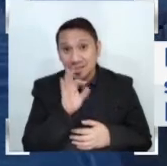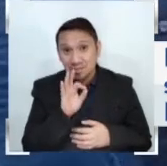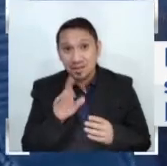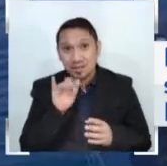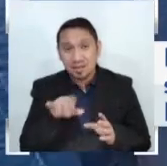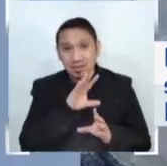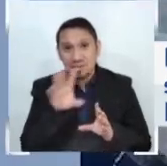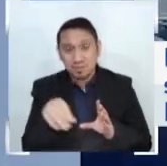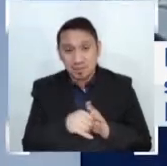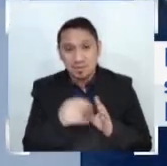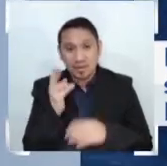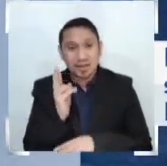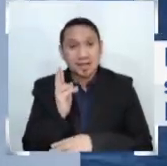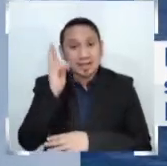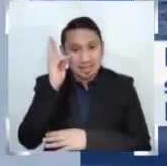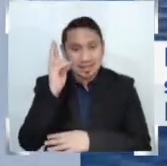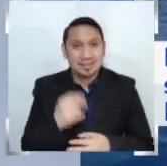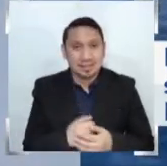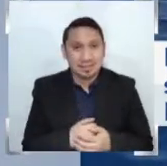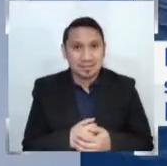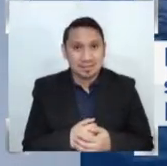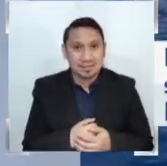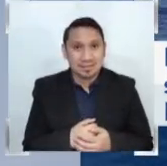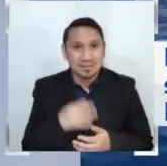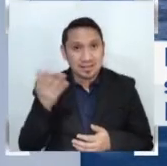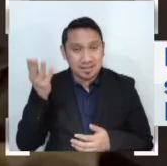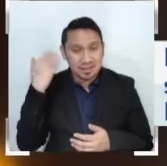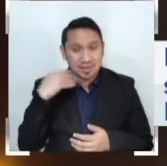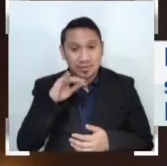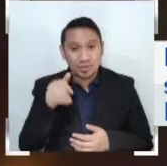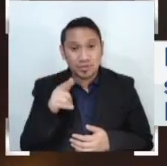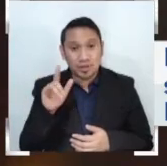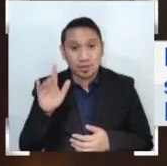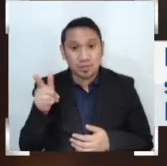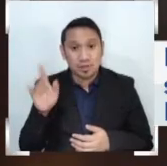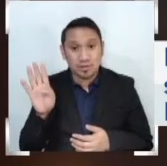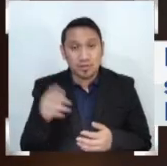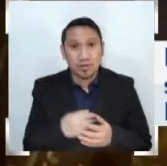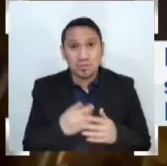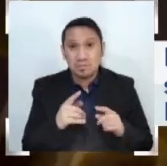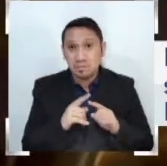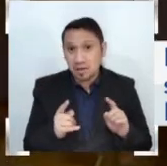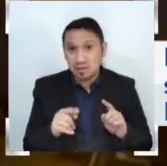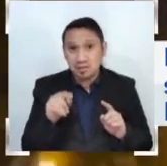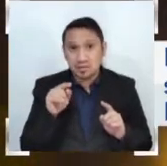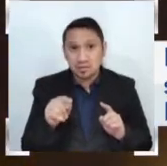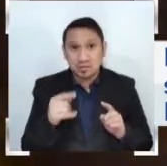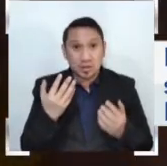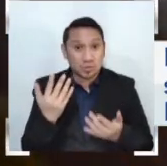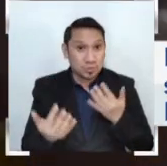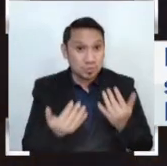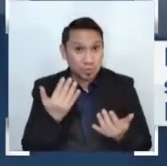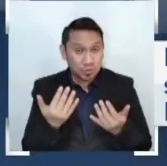Long March 5B rocket ng China na nilaunch noong July 24. Pero hindi gaya ng rocket core na nasunog habang pabalik